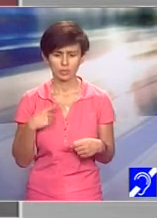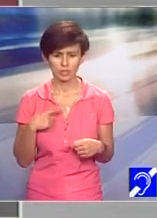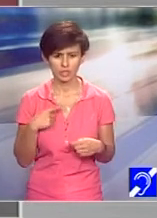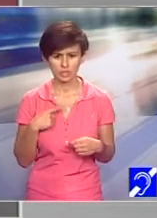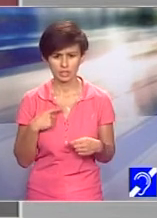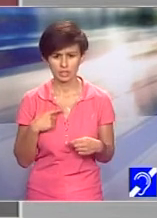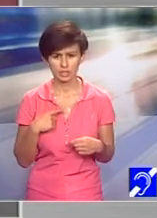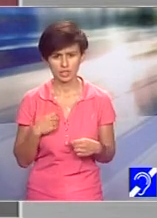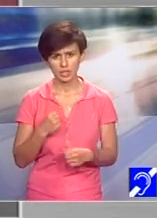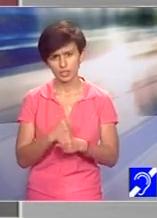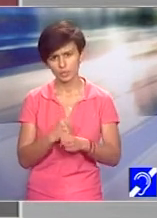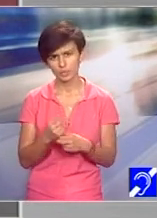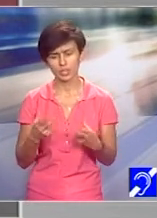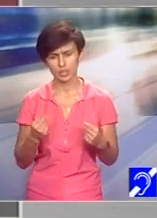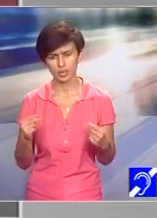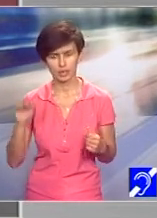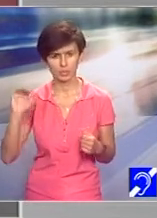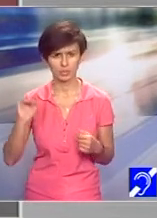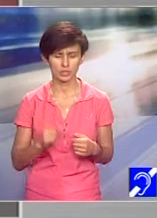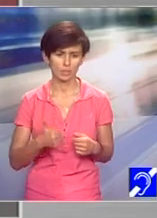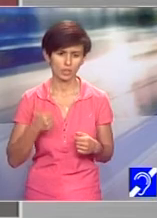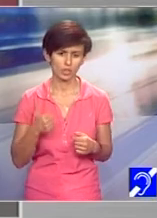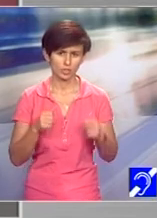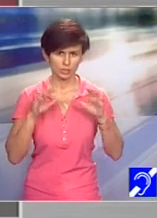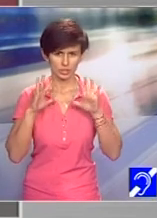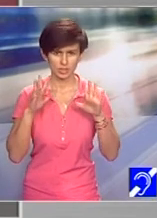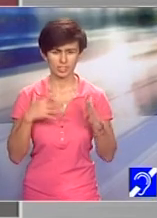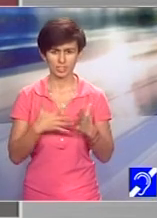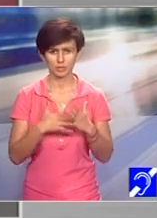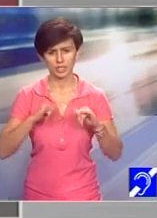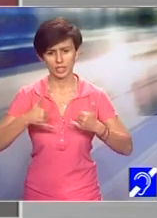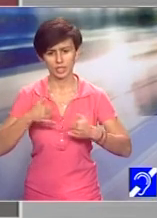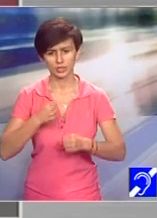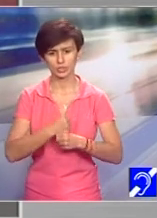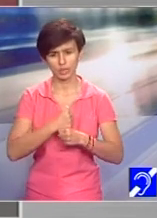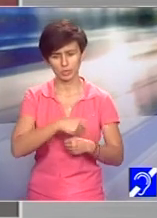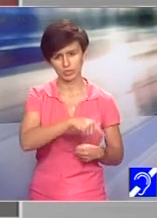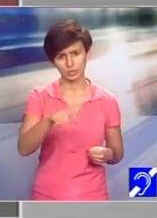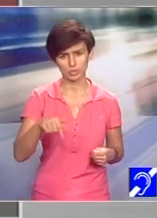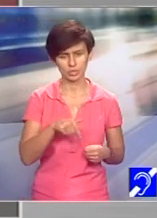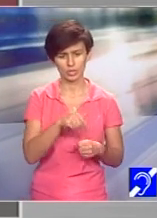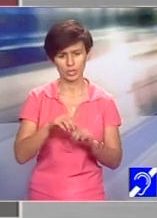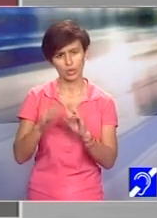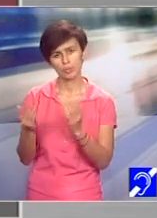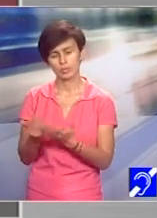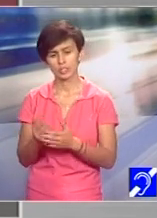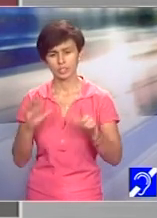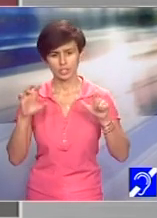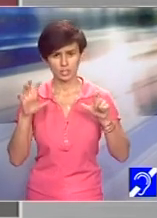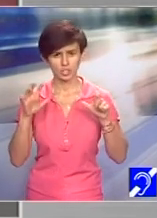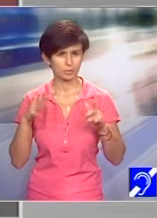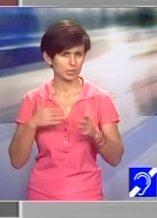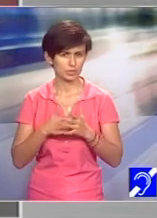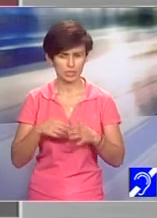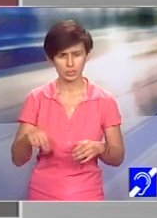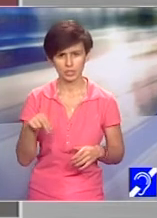Păi 110.000 cazuri am făcut noi, deci la o populație de 700.000 aproximativ pe județ,